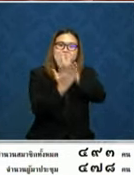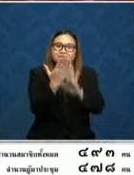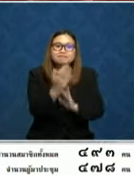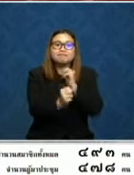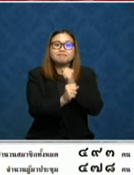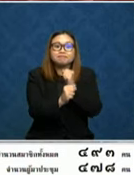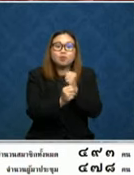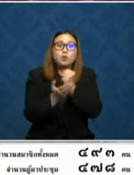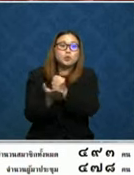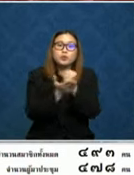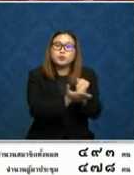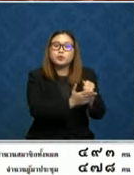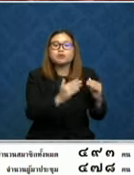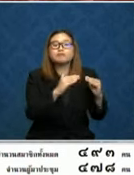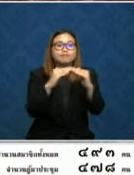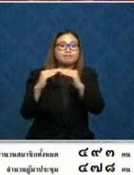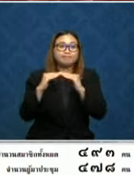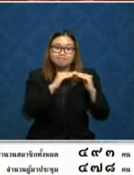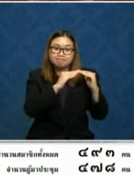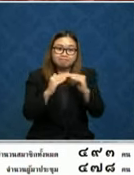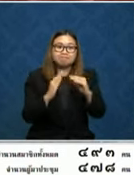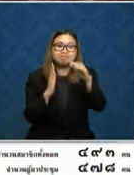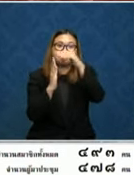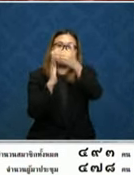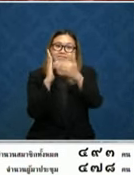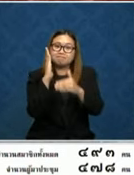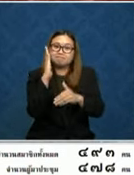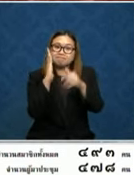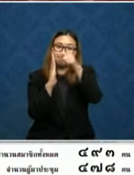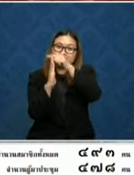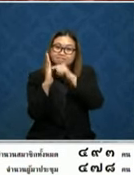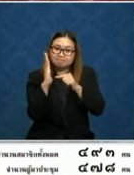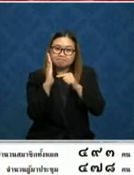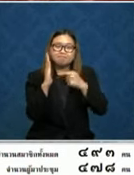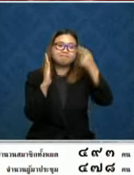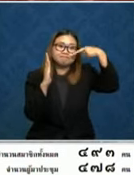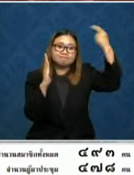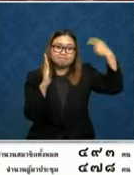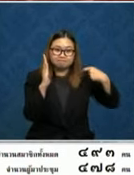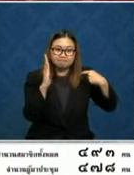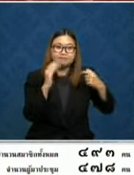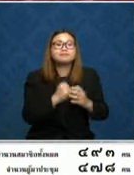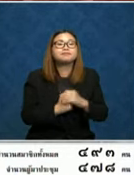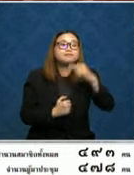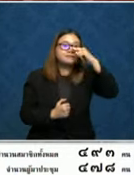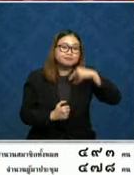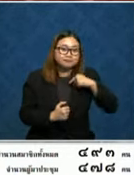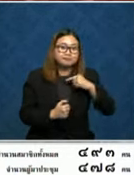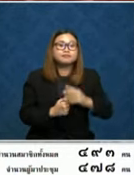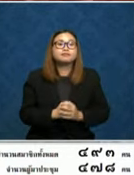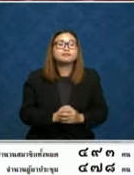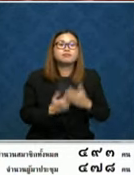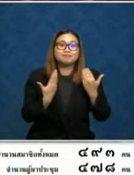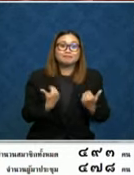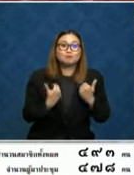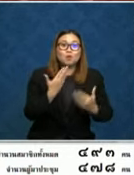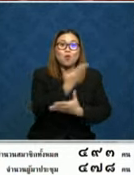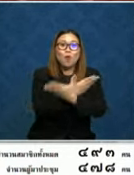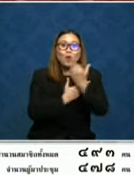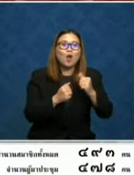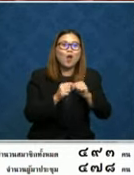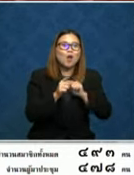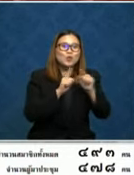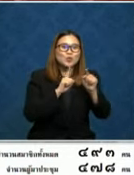การช่วยเหลือด้านมนุษยธรรมตลอดแนวชายแดนไทยเมียนมาค่ะท่านประธานซึ่งที่ผ่านมาค่ะดิฉันได้มีโอกาสนะคะพูดคุยแล้วก็แลกเปลี่ยนนะคะ